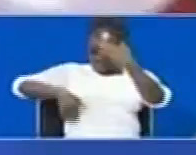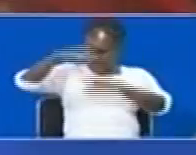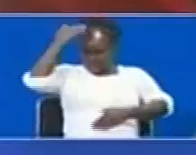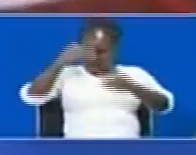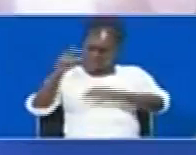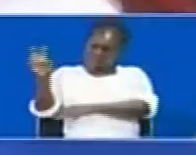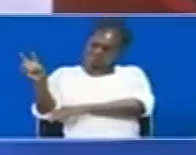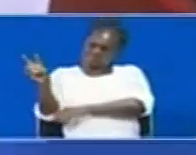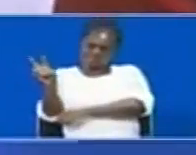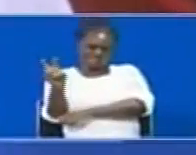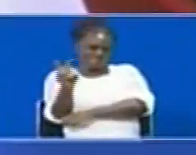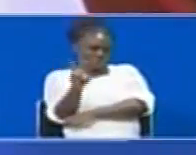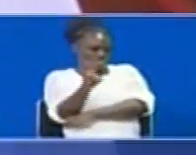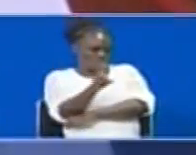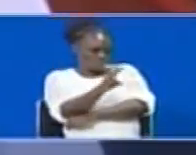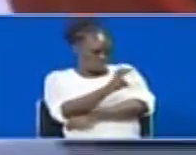ameangalia